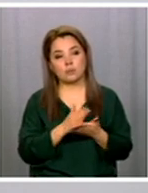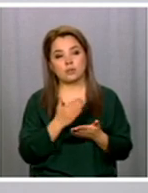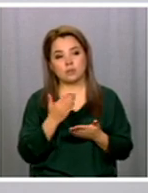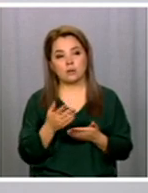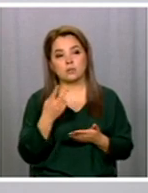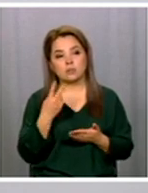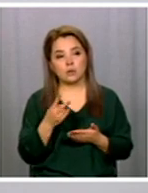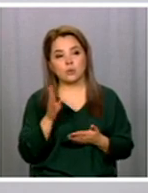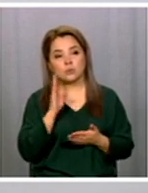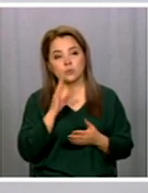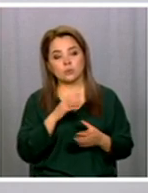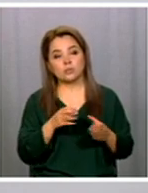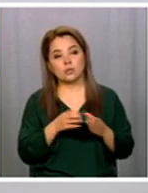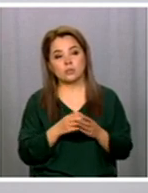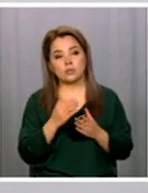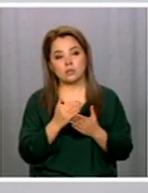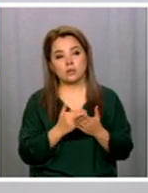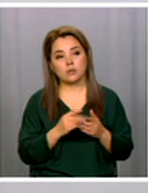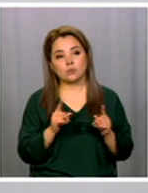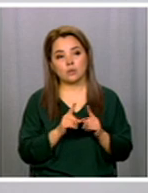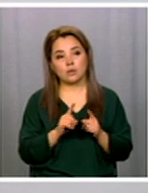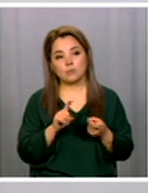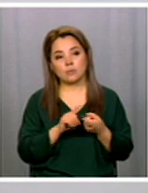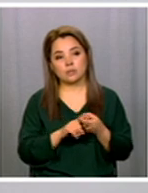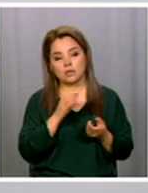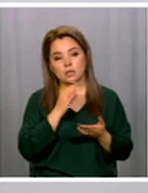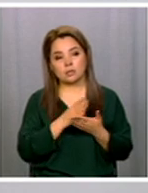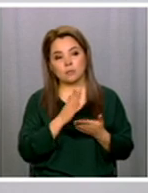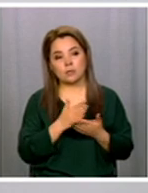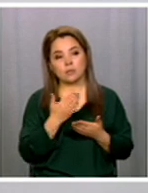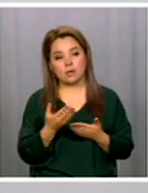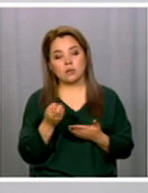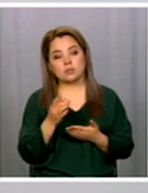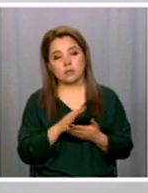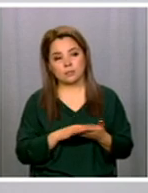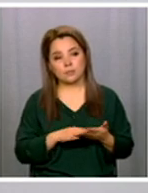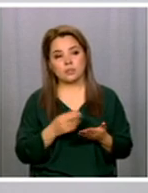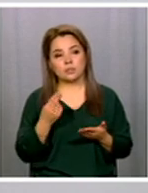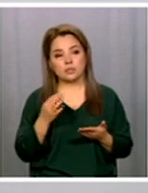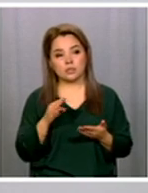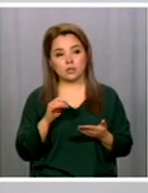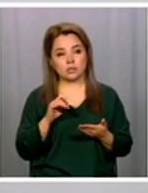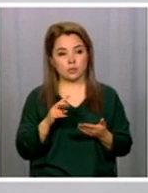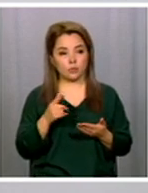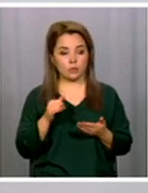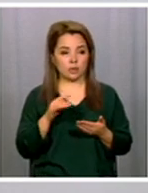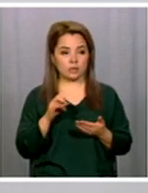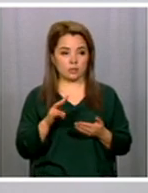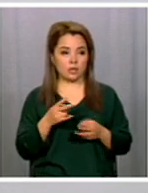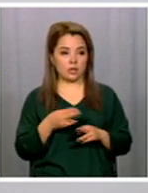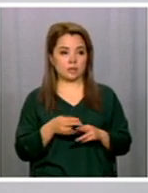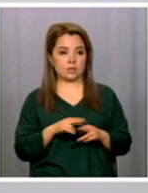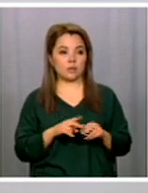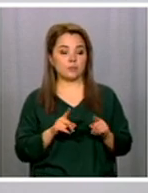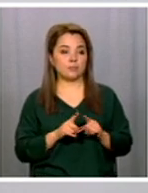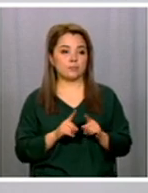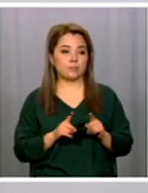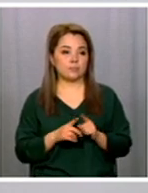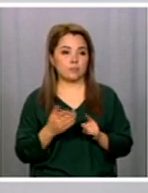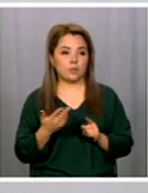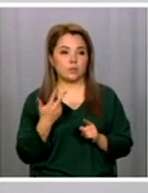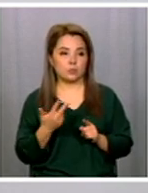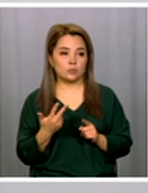екі сутектік тізбек арқылы байланысады. Әрі қарай цитозин мен гуанин, олар